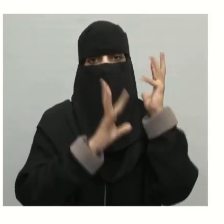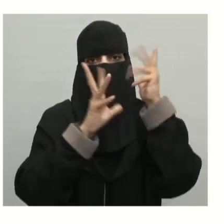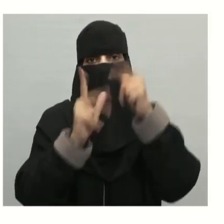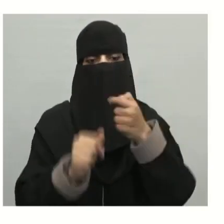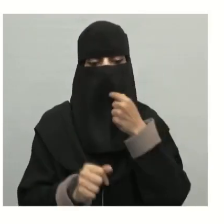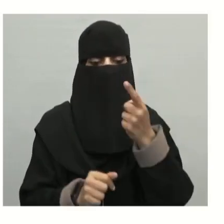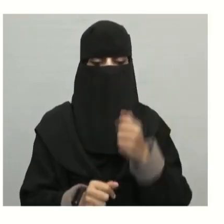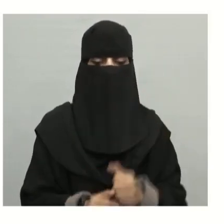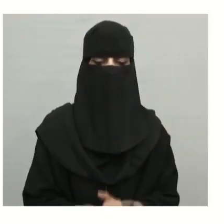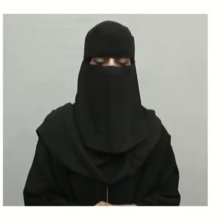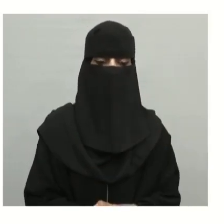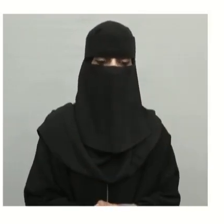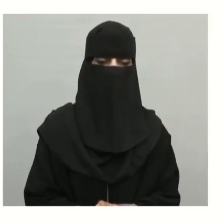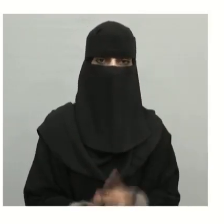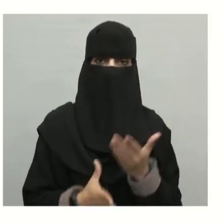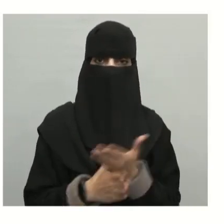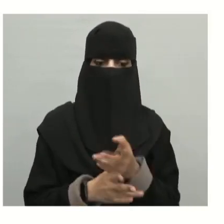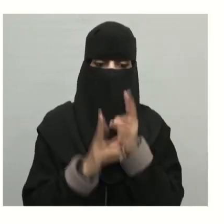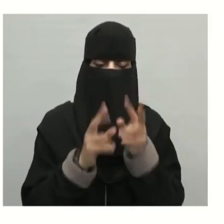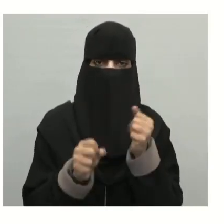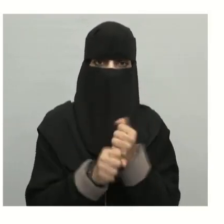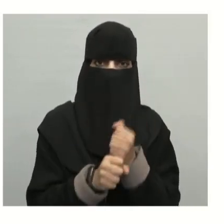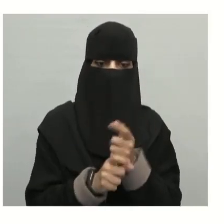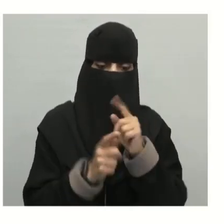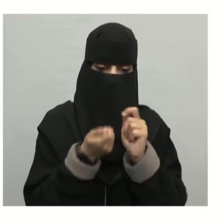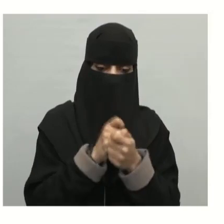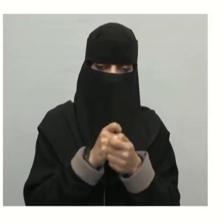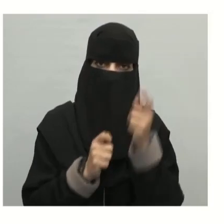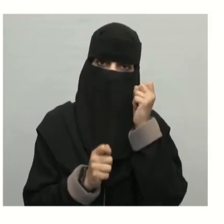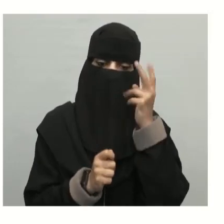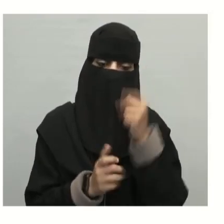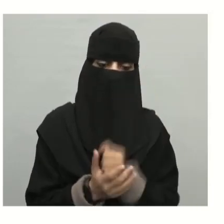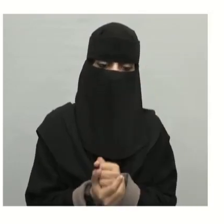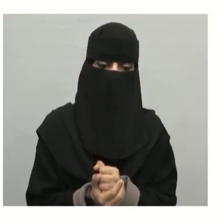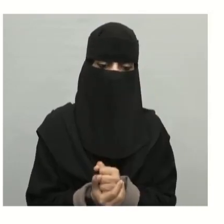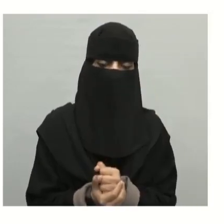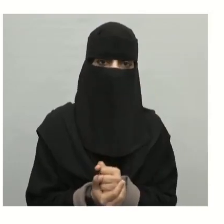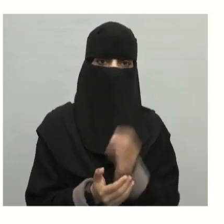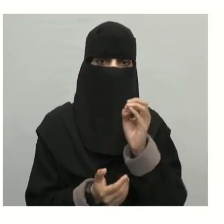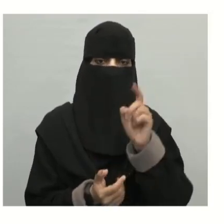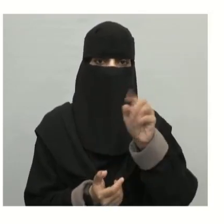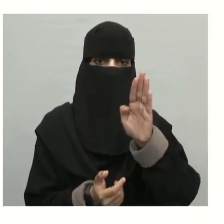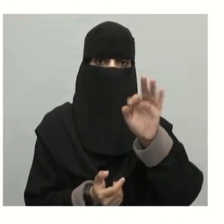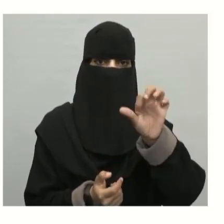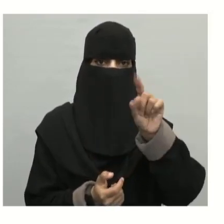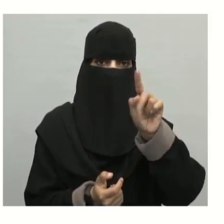السنين لنقوم الان بعمليه التحويل مثلا صخر رسوبي